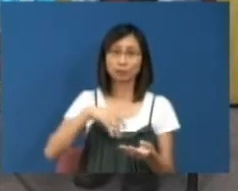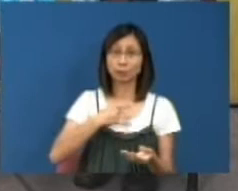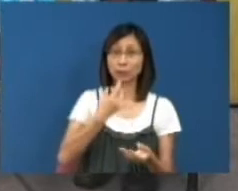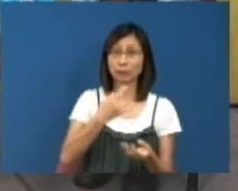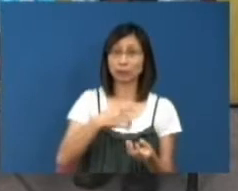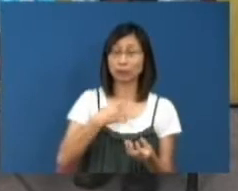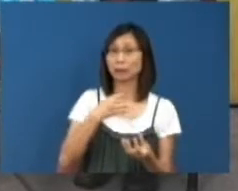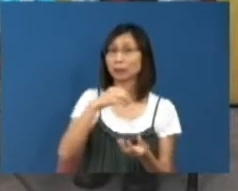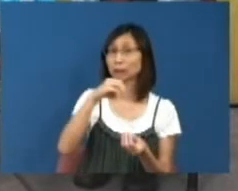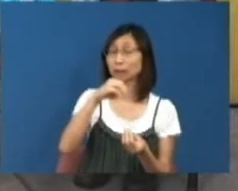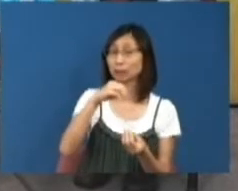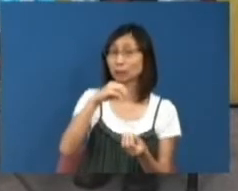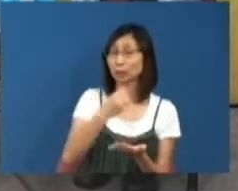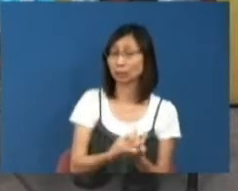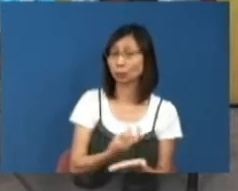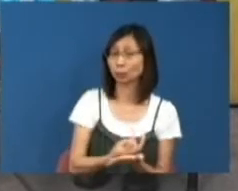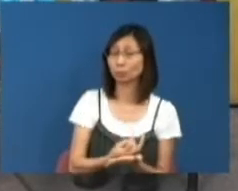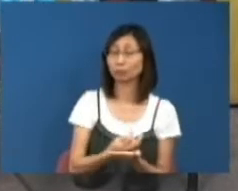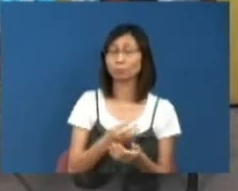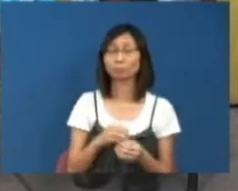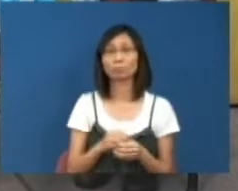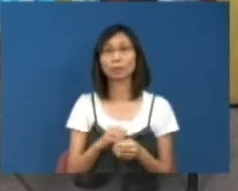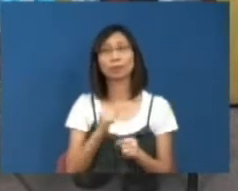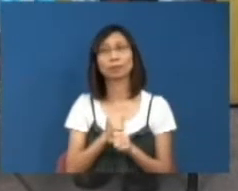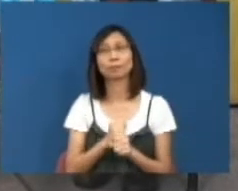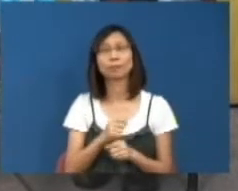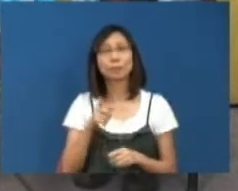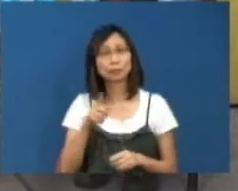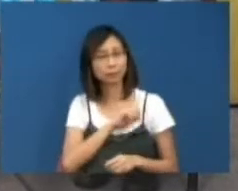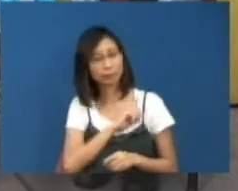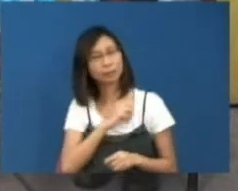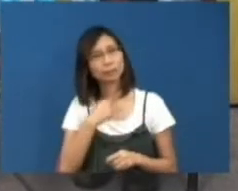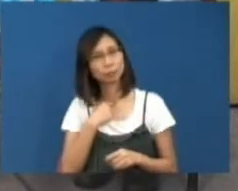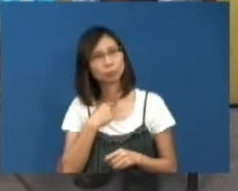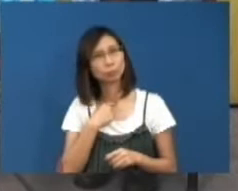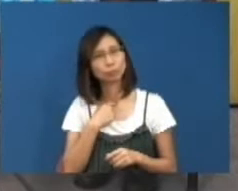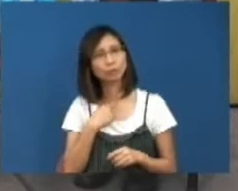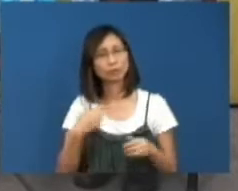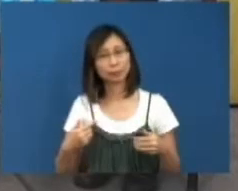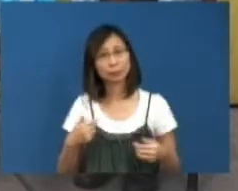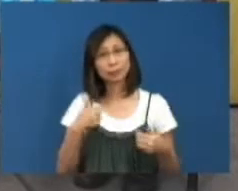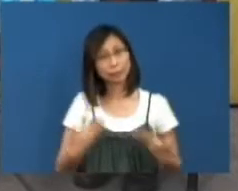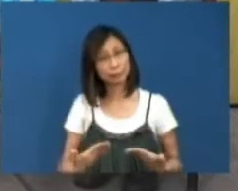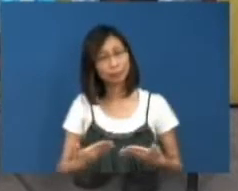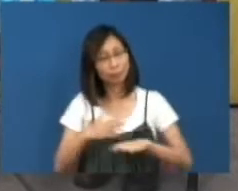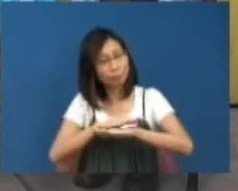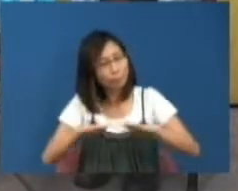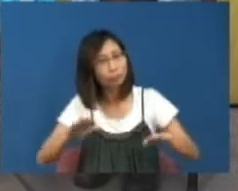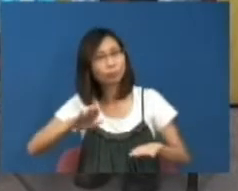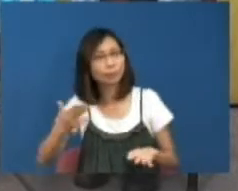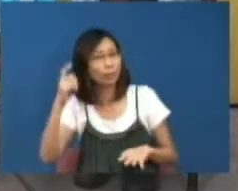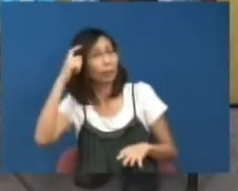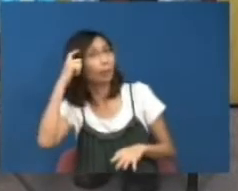其害咧，你就要有居安思危嘅感覺。即係你預咗佢出事咧，你點樣逃